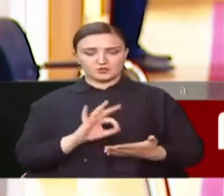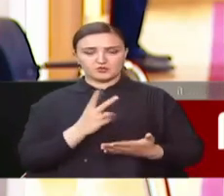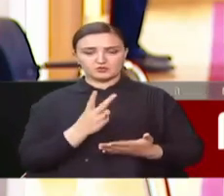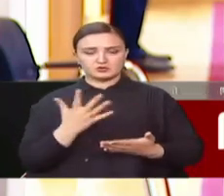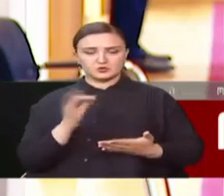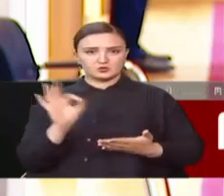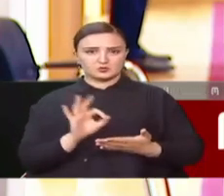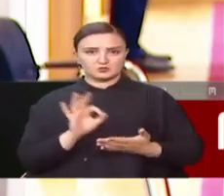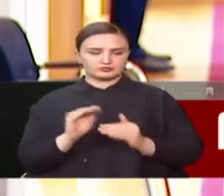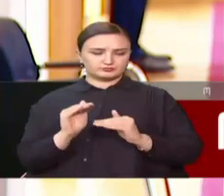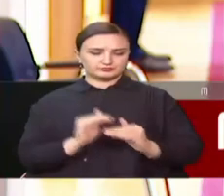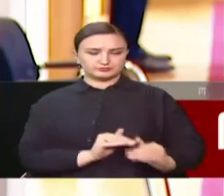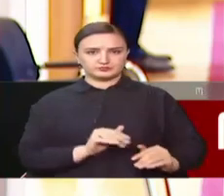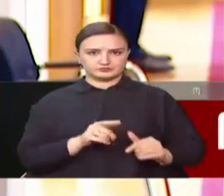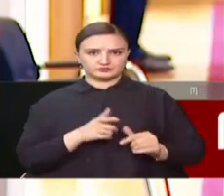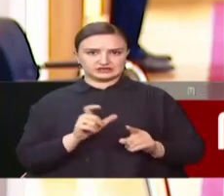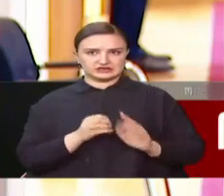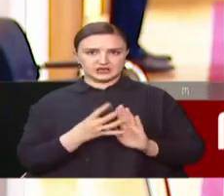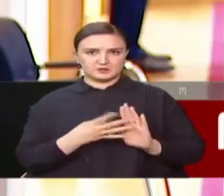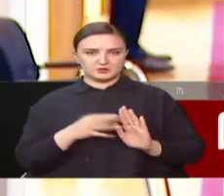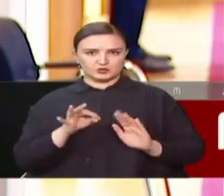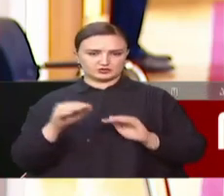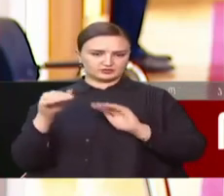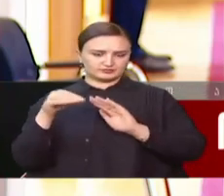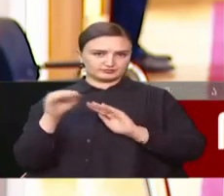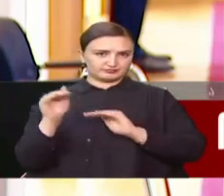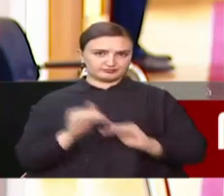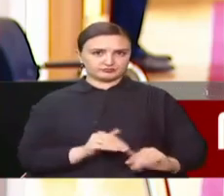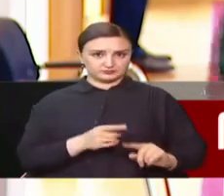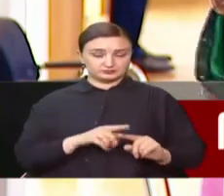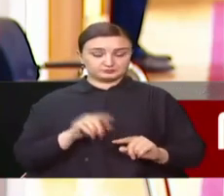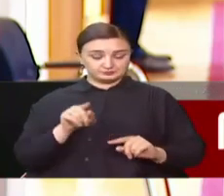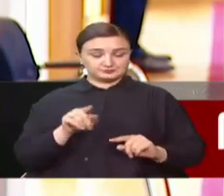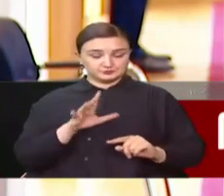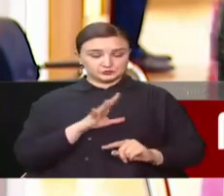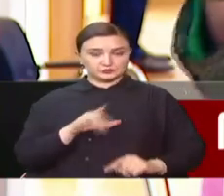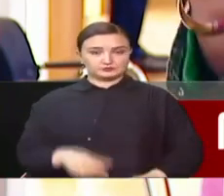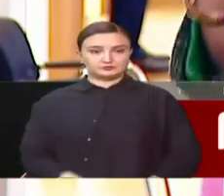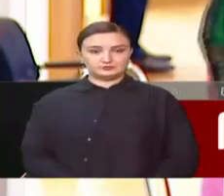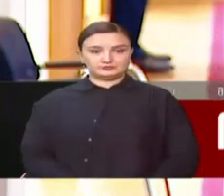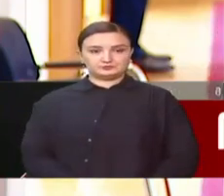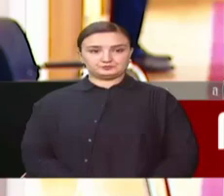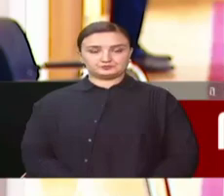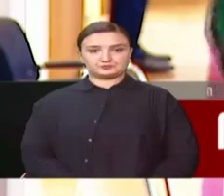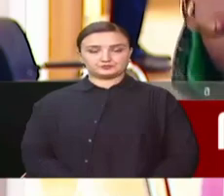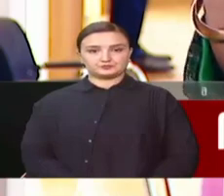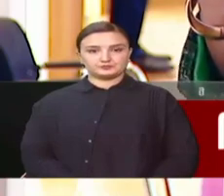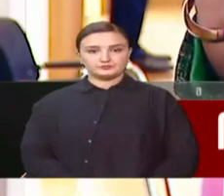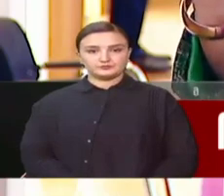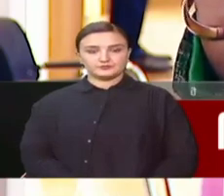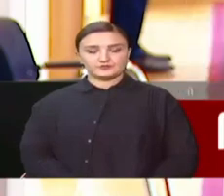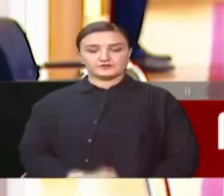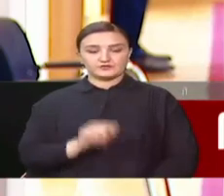хути проценты дэн даэца мати рейтинги црамет процент абдай хайс да фошерс и газрдили ихо им партия бис им адамяне